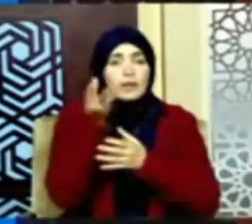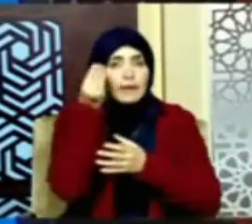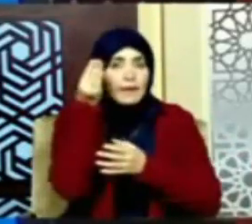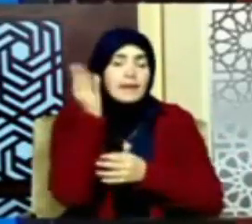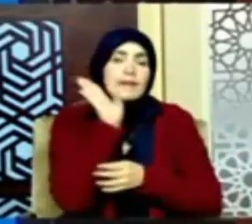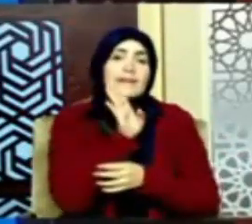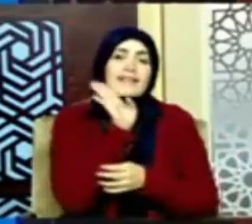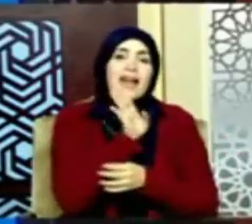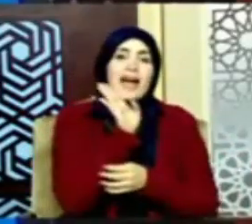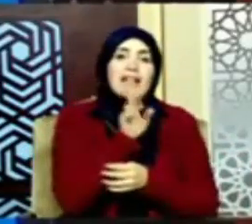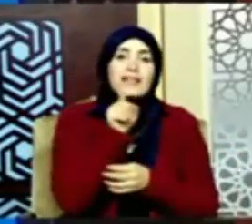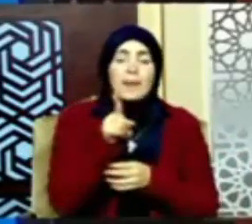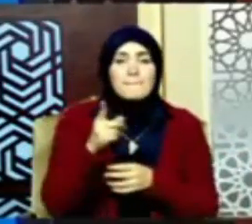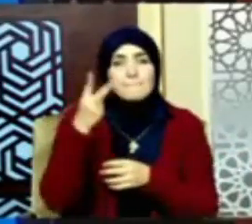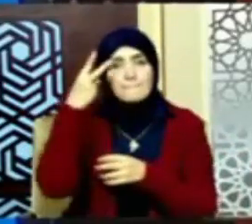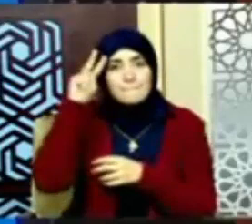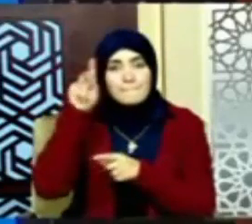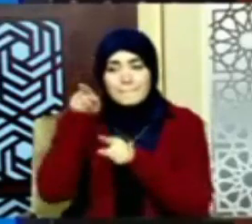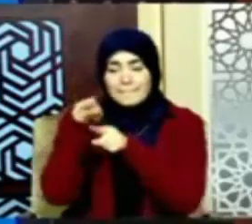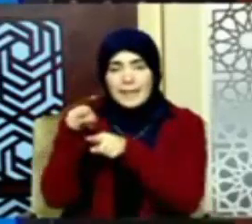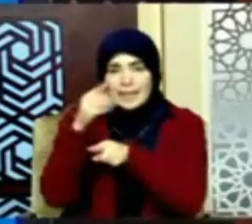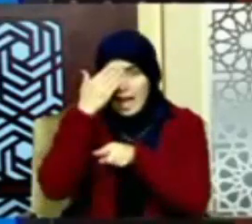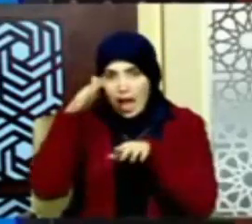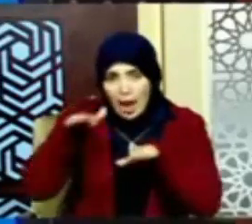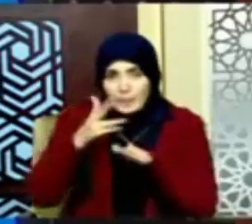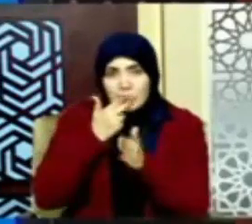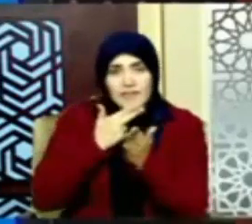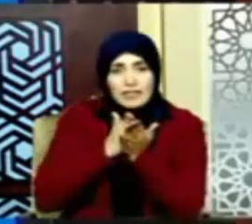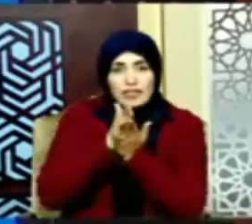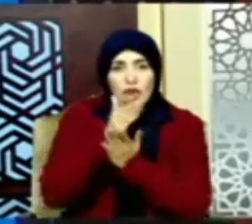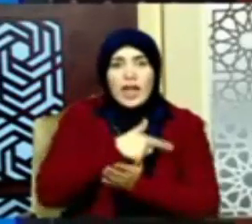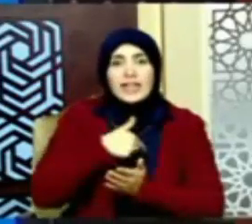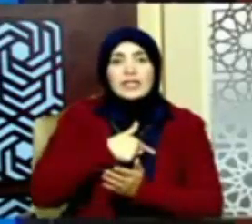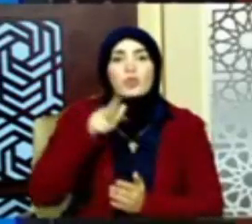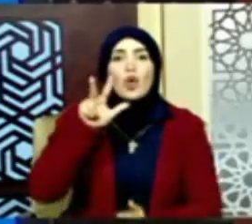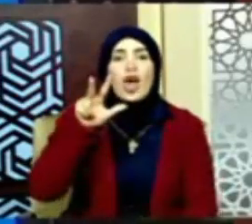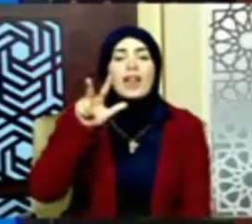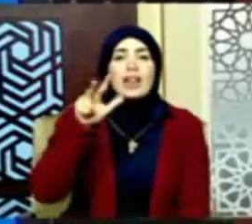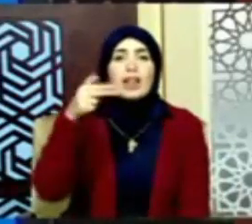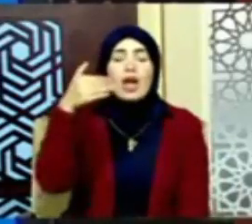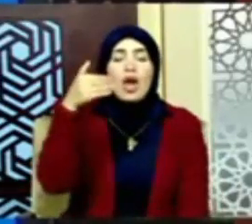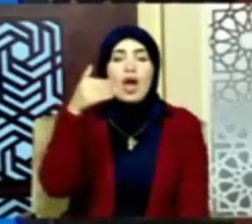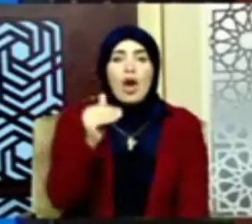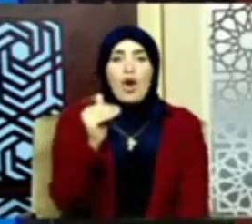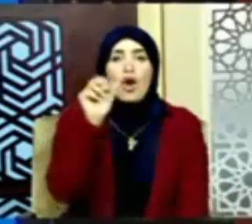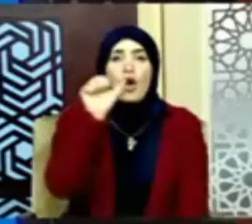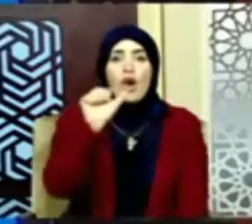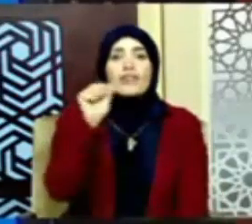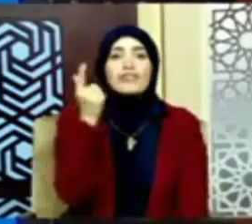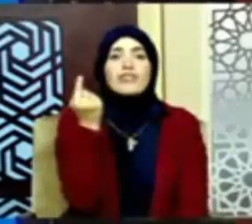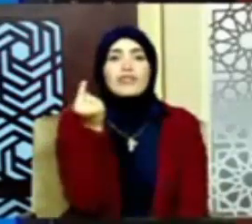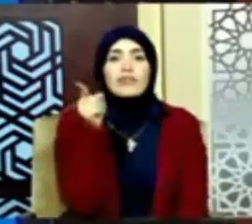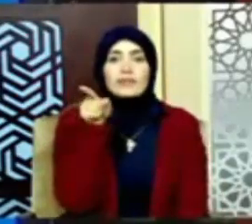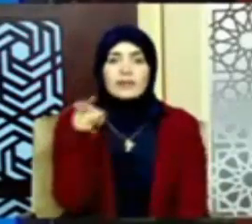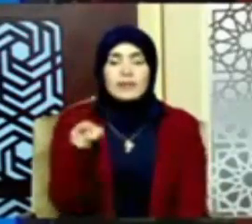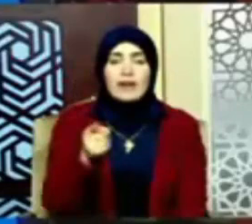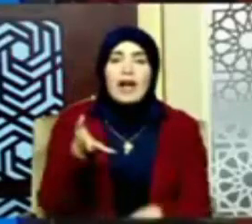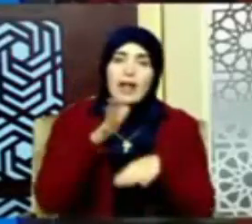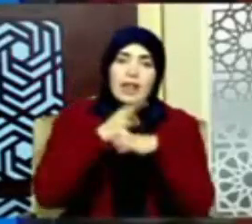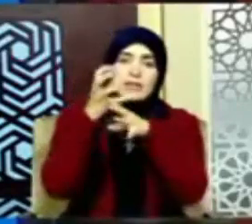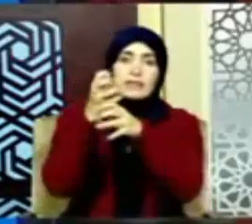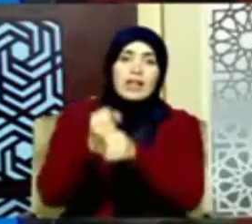ليتعلم من العبد الصالح المعروف بالخضر ويضبط بالخضر عليه